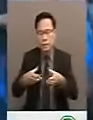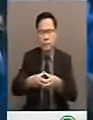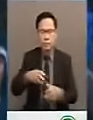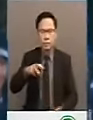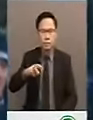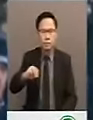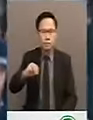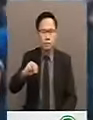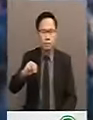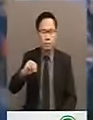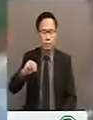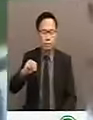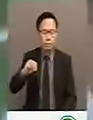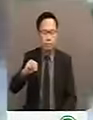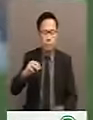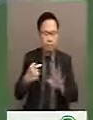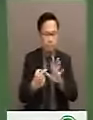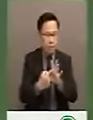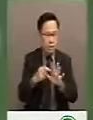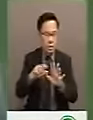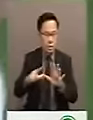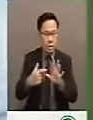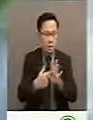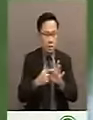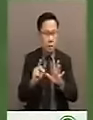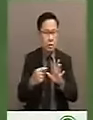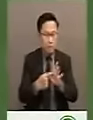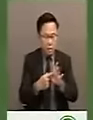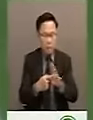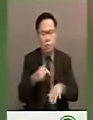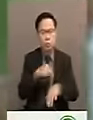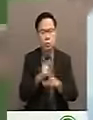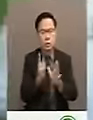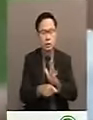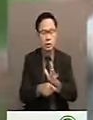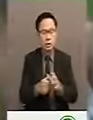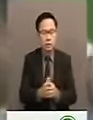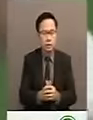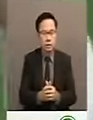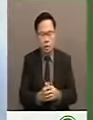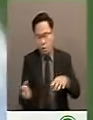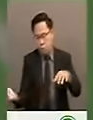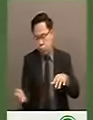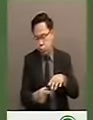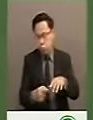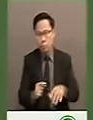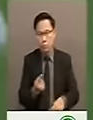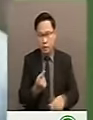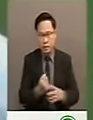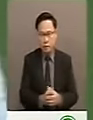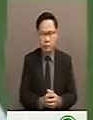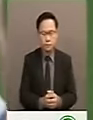ามตีไข่แตกได้สำเร็จนะครับนาทีที่36ครับเดี๋ยวดูจังหวะการตีไข่แตกของฝั่งทีมเยือนนะครับนี่